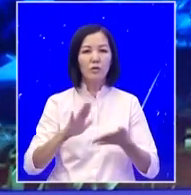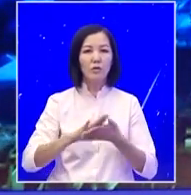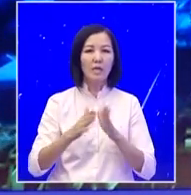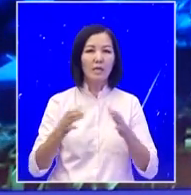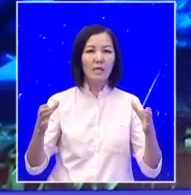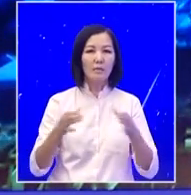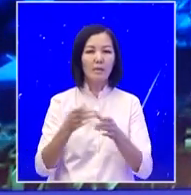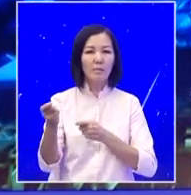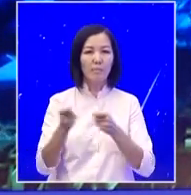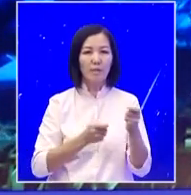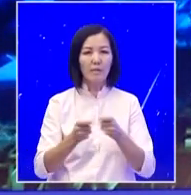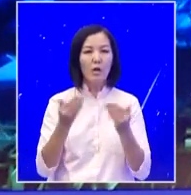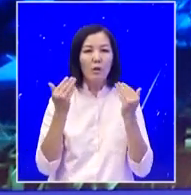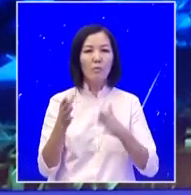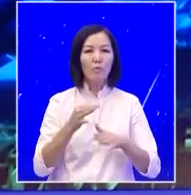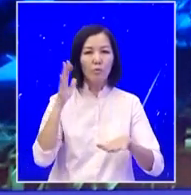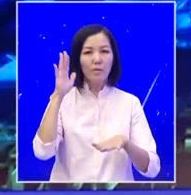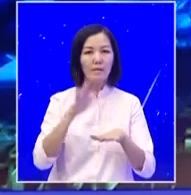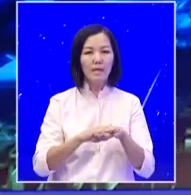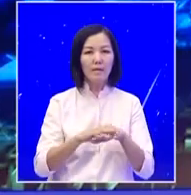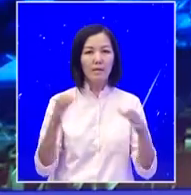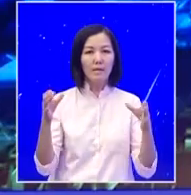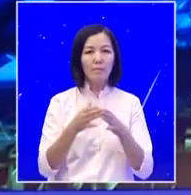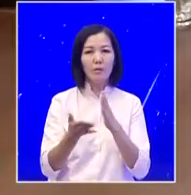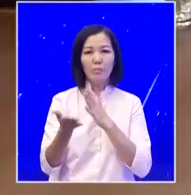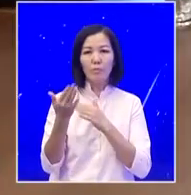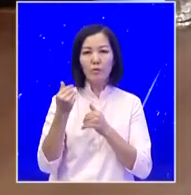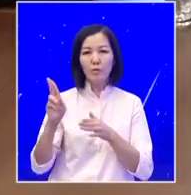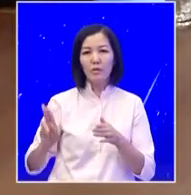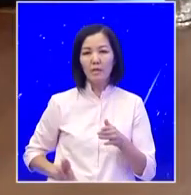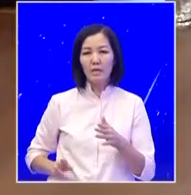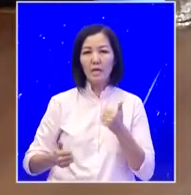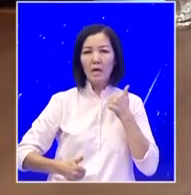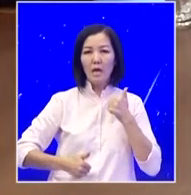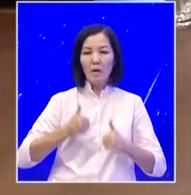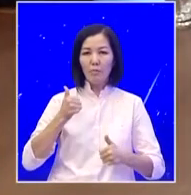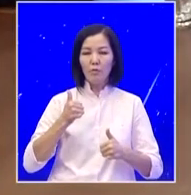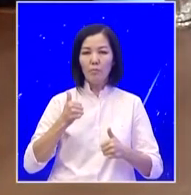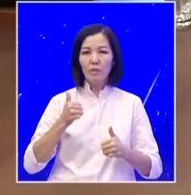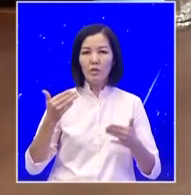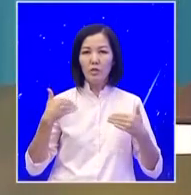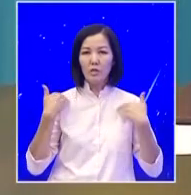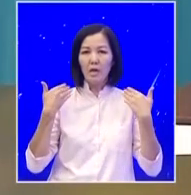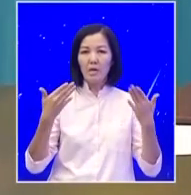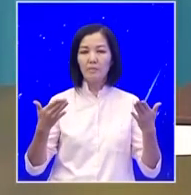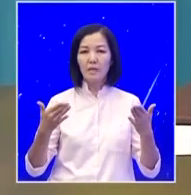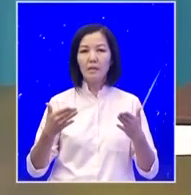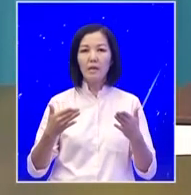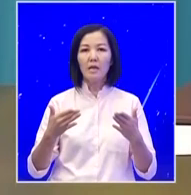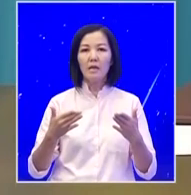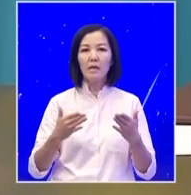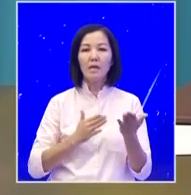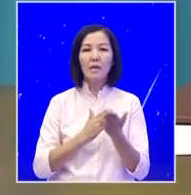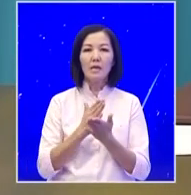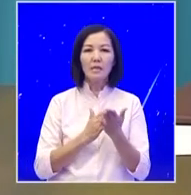басқарады. Бүгін облыс әкімі Амандық Ғаббасұлы департаментінің бұрынғы басшысын абыроймен шығарып салды. Өрт сөндіру қызметінің полковнигі бұл